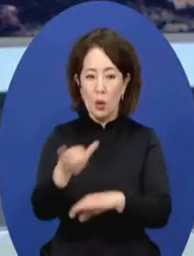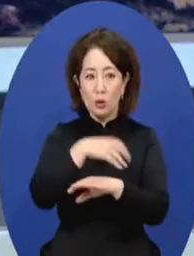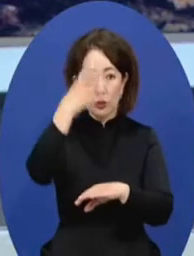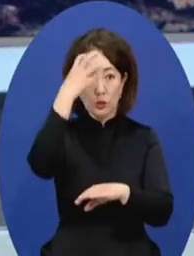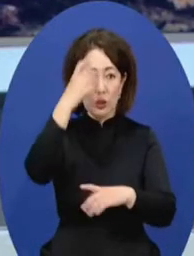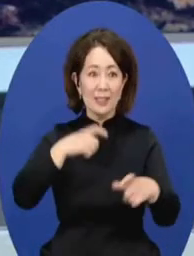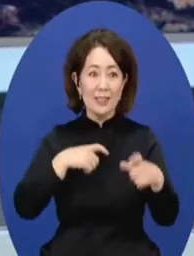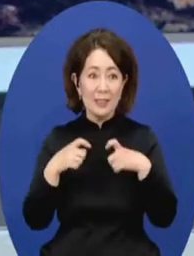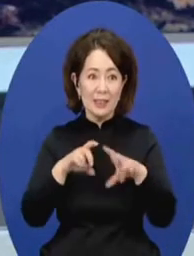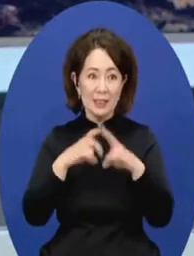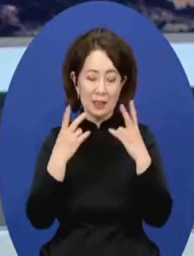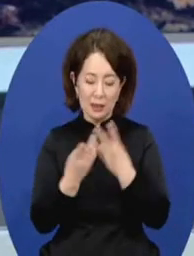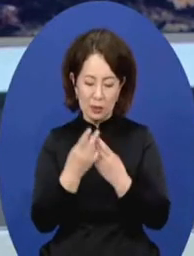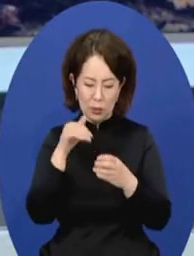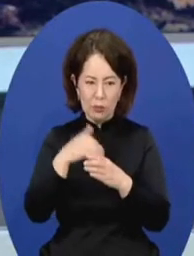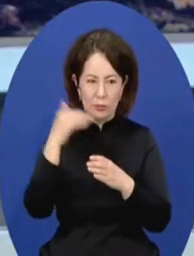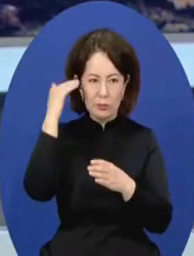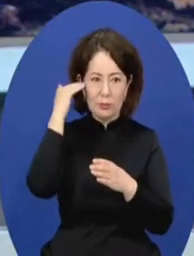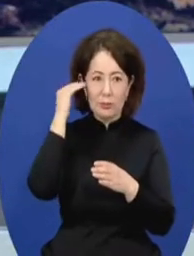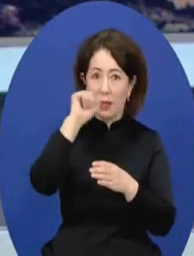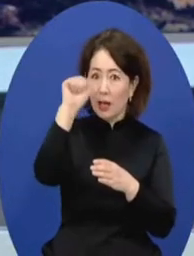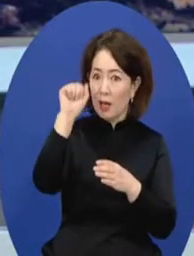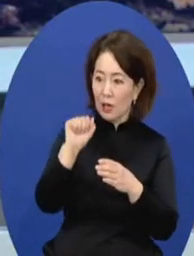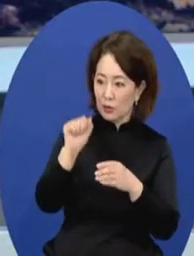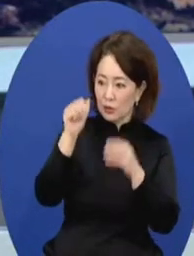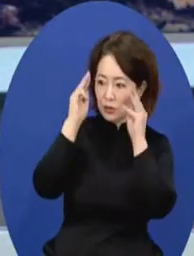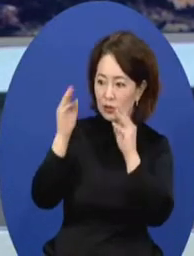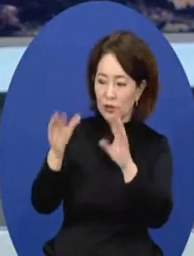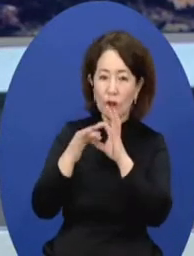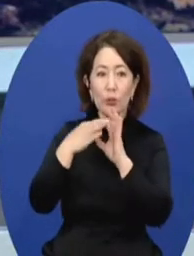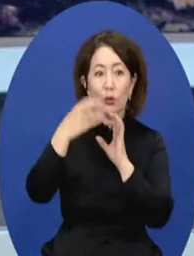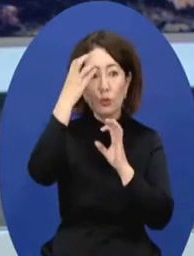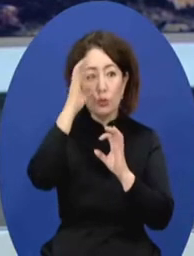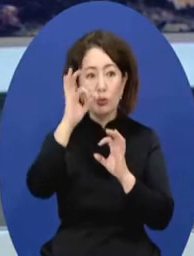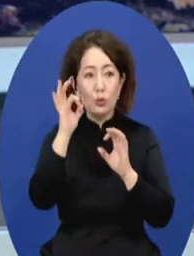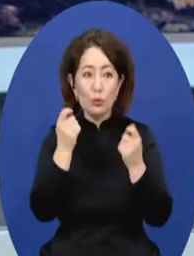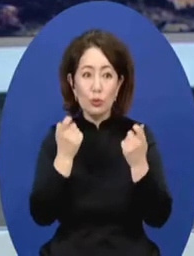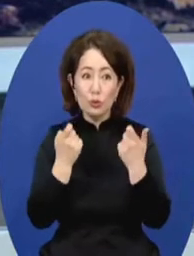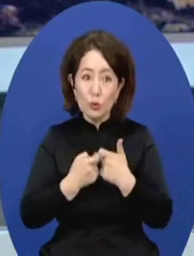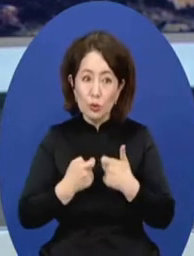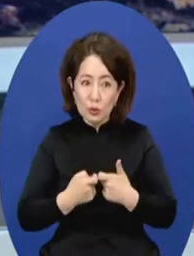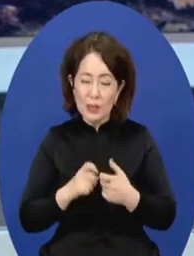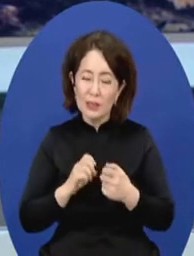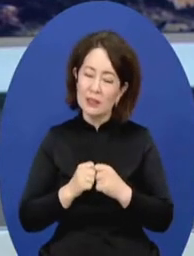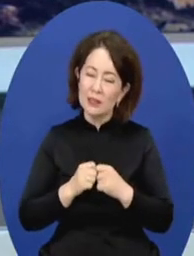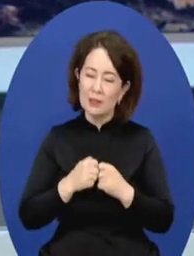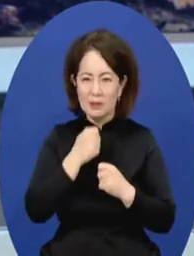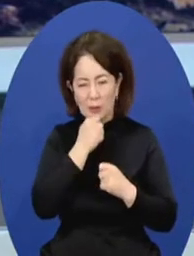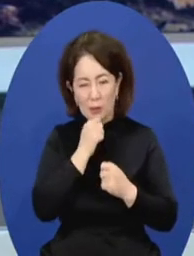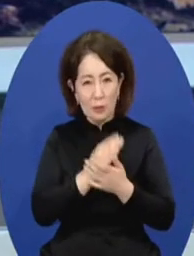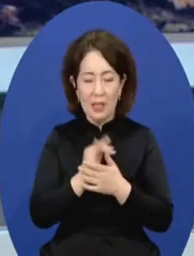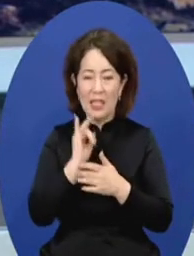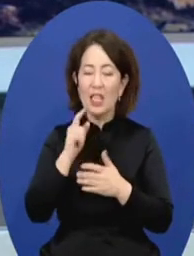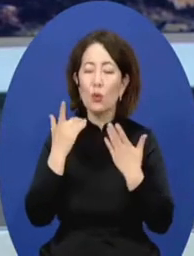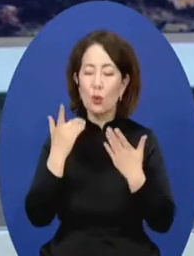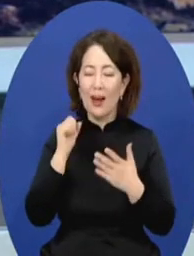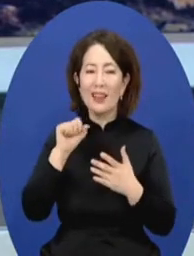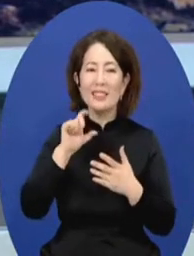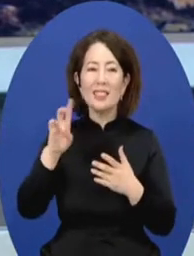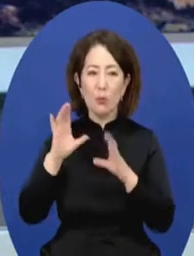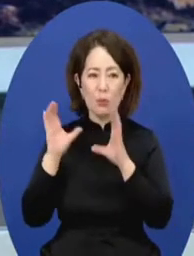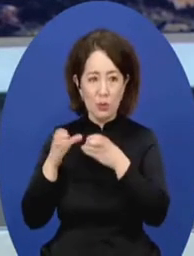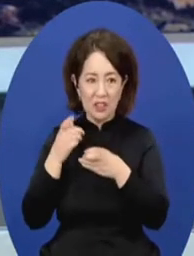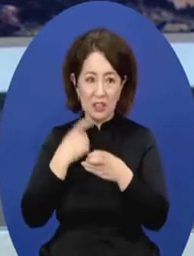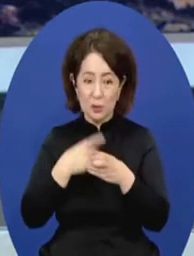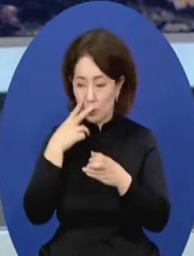Улс төр, эдийн засаг, нийгмийн хүрээнд тулгунтсан асуудлуудыг шийдвэрлэх чиглэлээр төрөөс оновчтой зохицуулалтуудыг хийж чадахгүй байна гэж улсын хурал дахь ардс